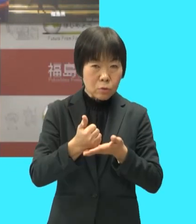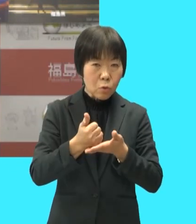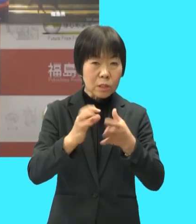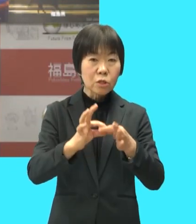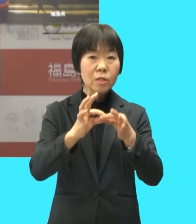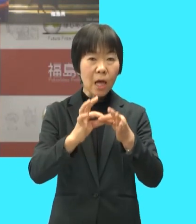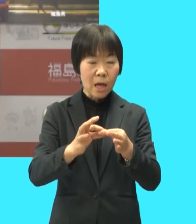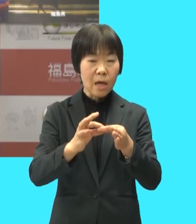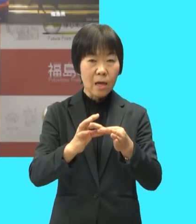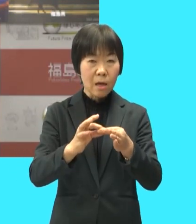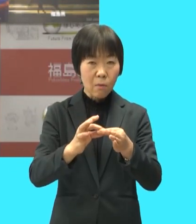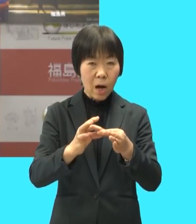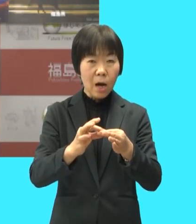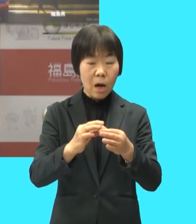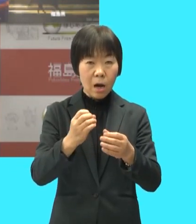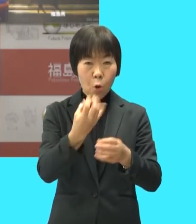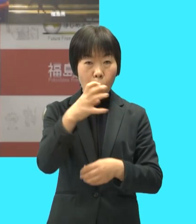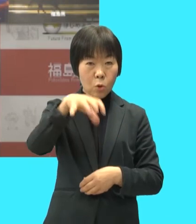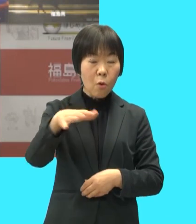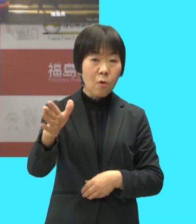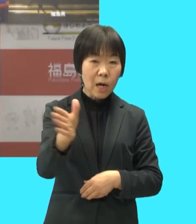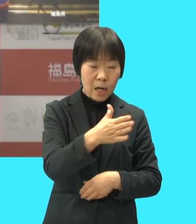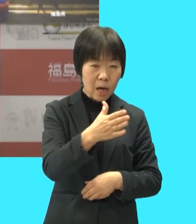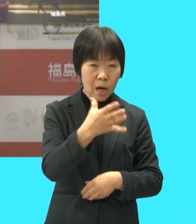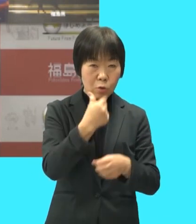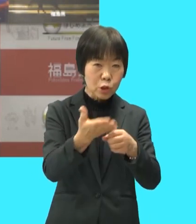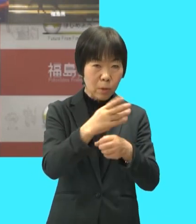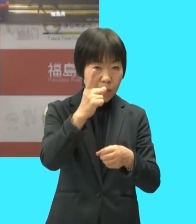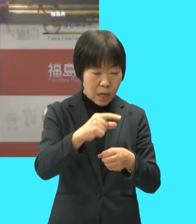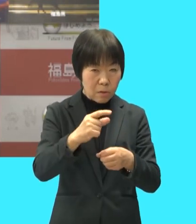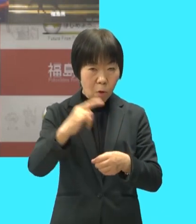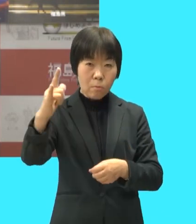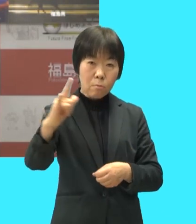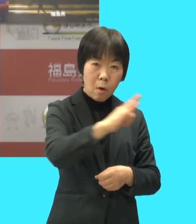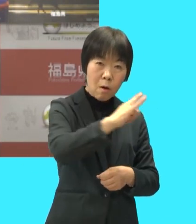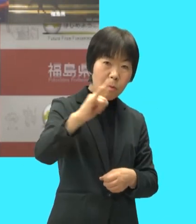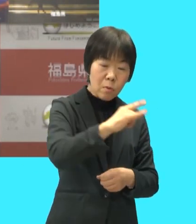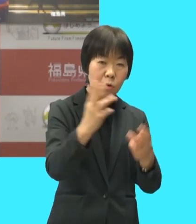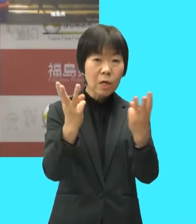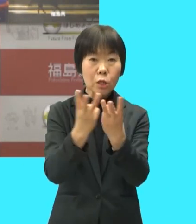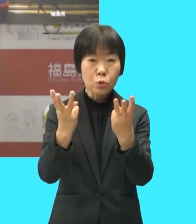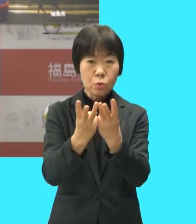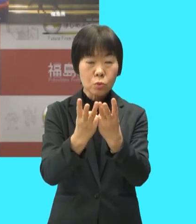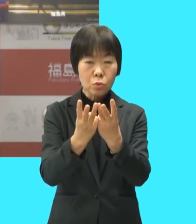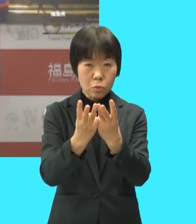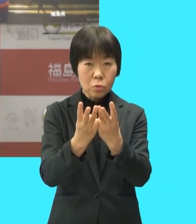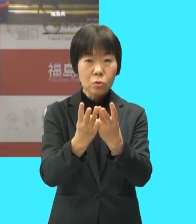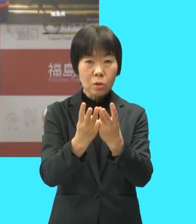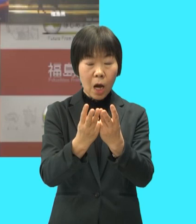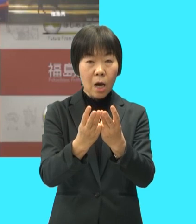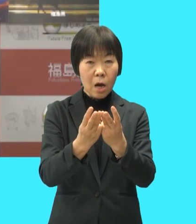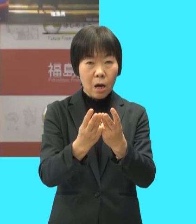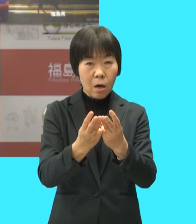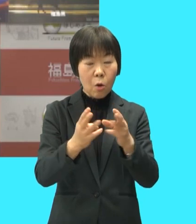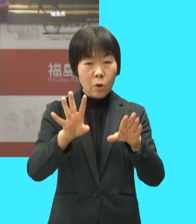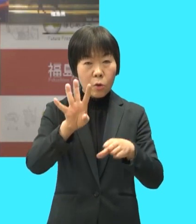ますが、香港から福島県を訪れる方々の数というものが、実はこの数年47都